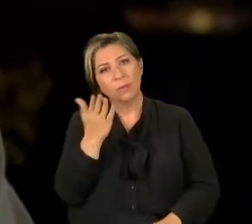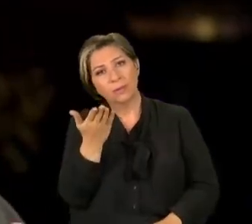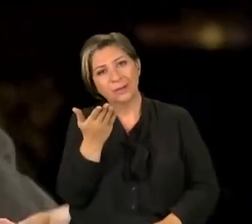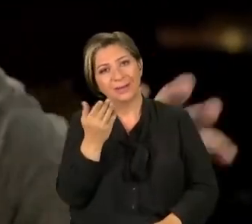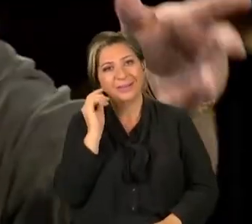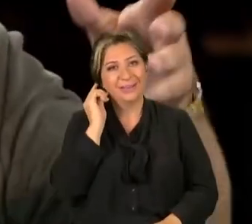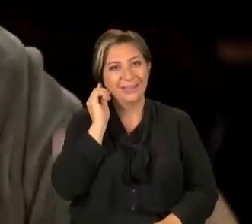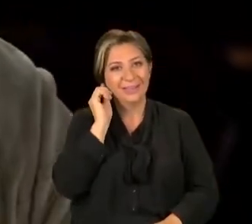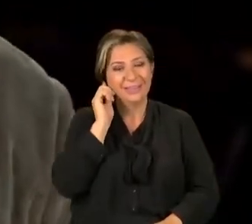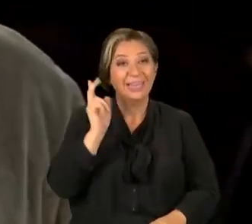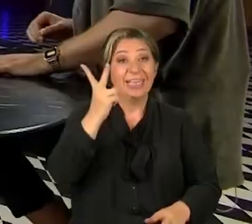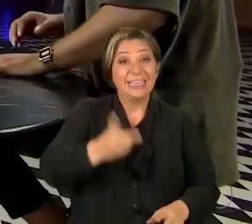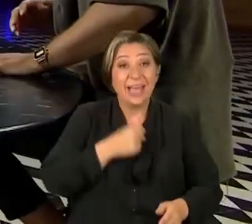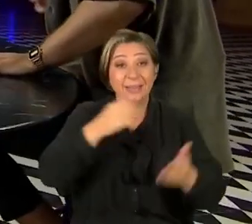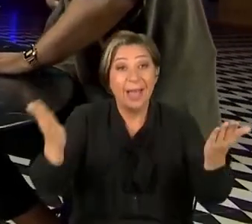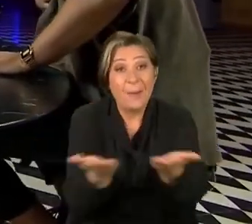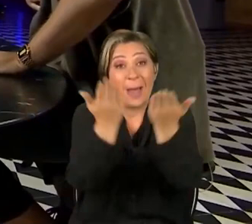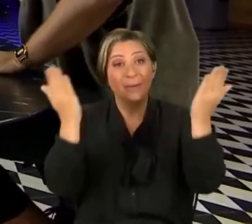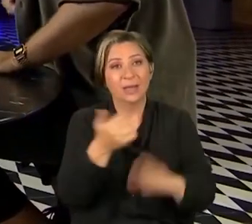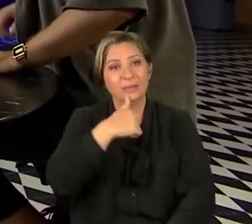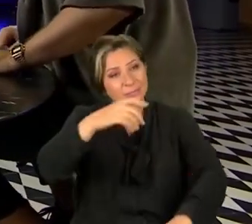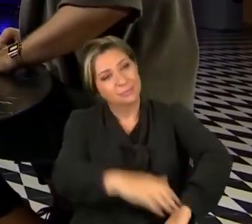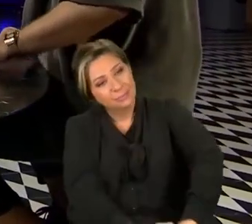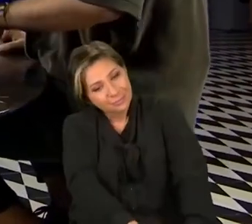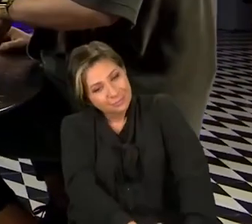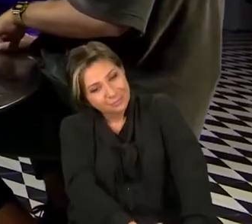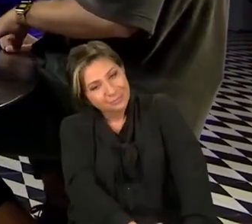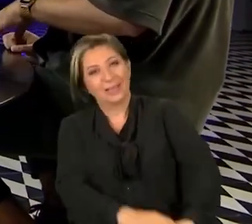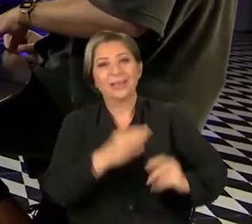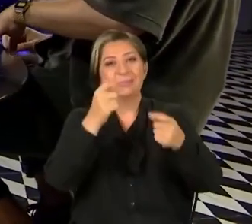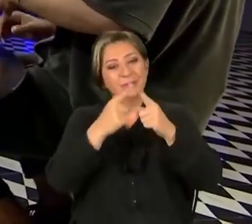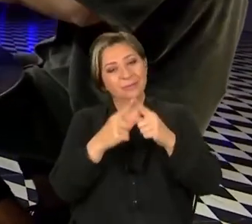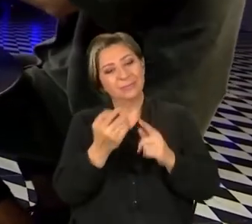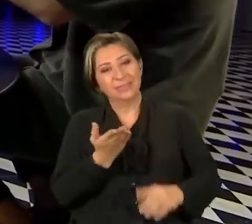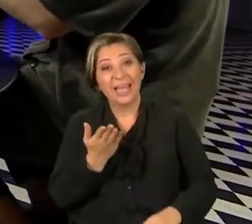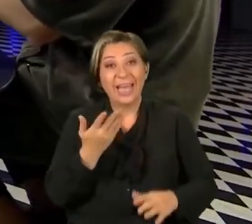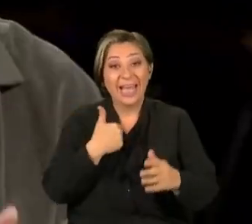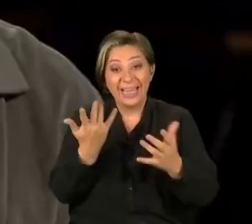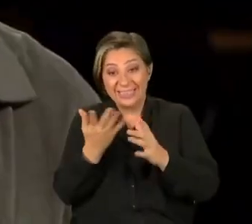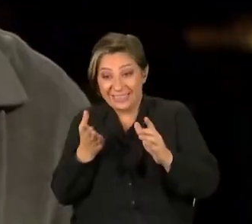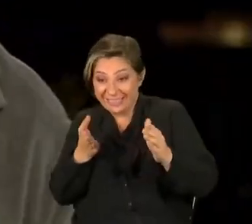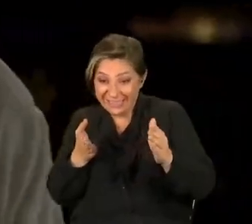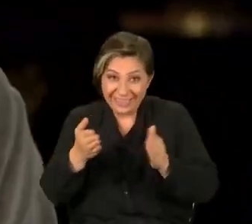iki saat adamı öldürdüm bana hala kaşra hesap gelecek gibi bakıyor anlamadım